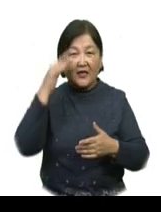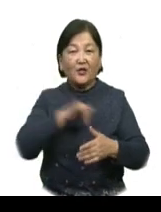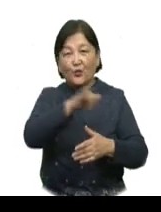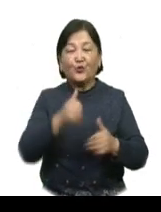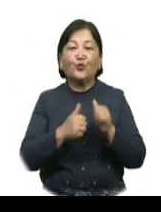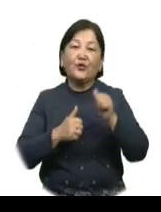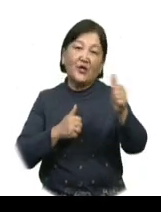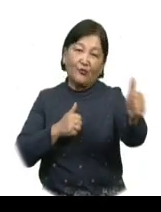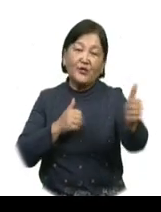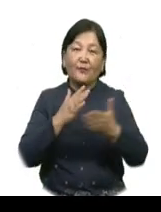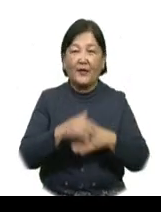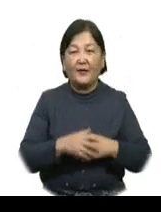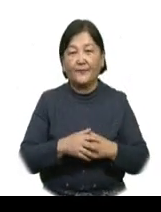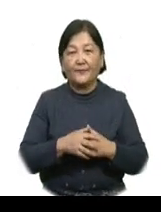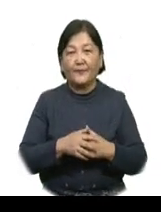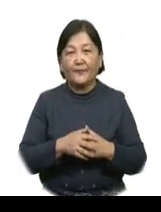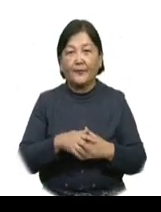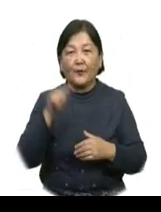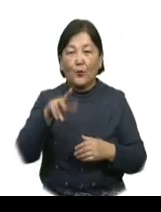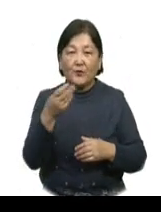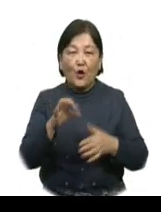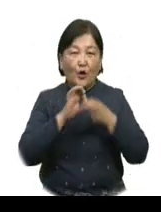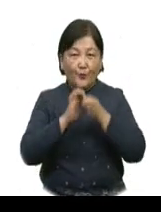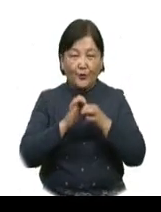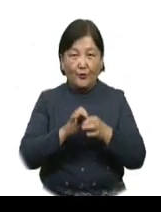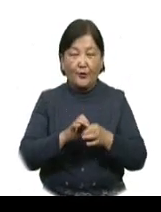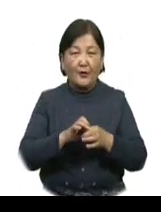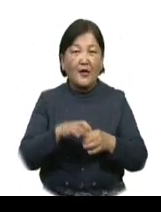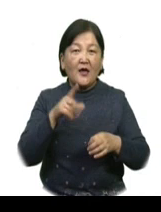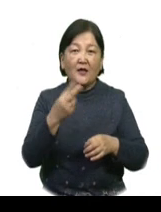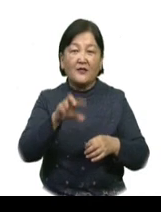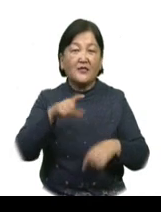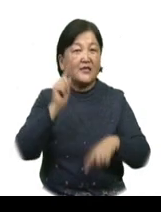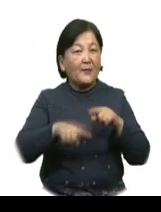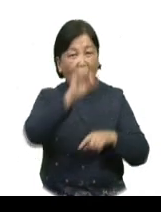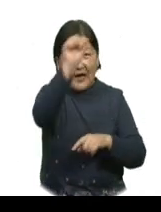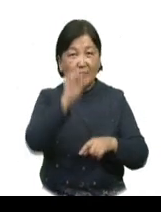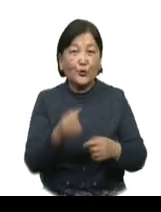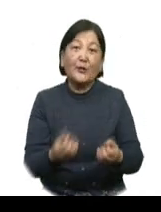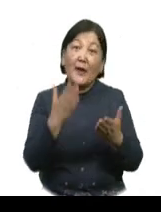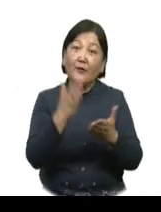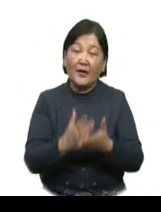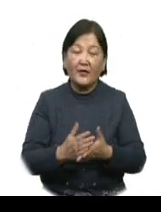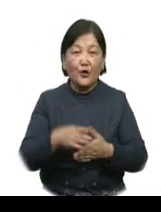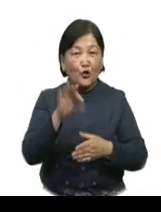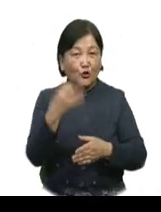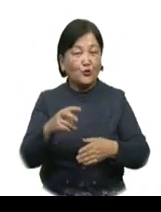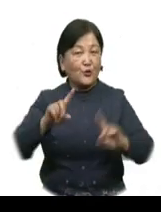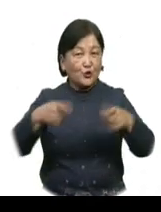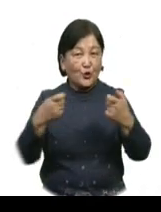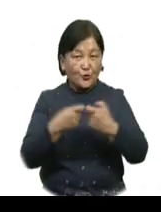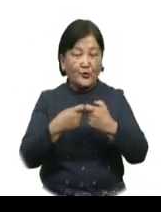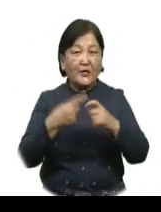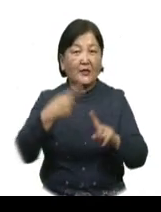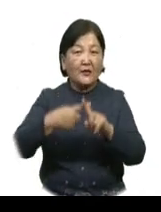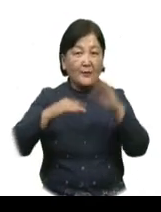болно. За тийм учраас бол бид нар эндээс ямар асуудал гарч ирж байна гэхээр төсвийн зарцуултынхаа үр ашгийг